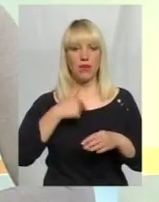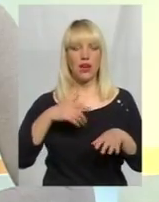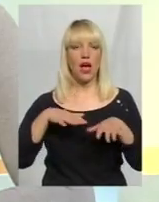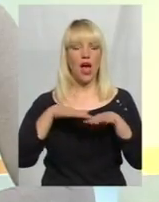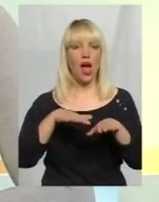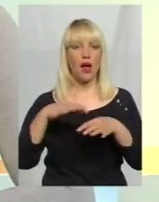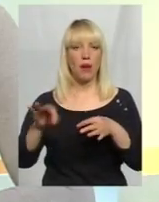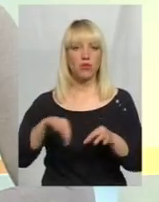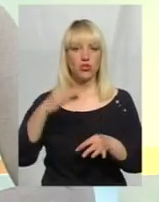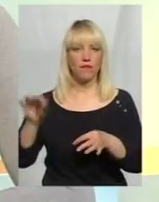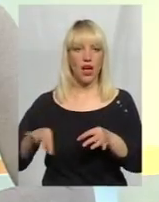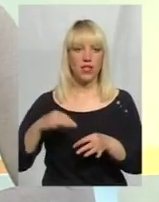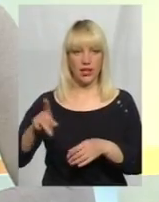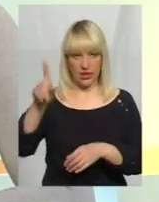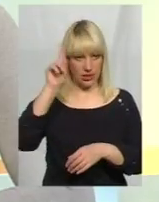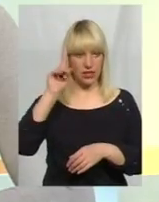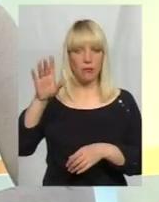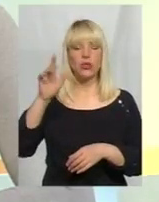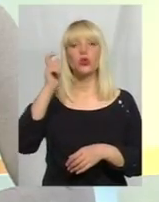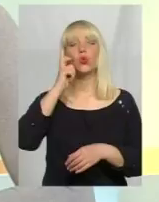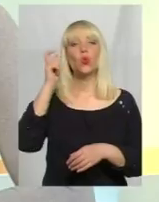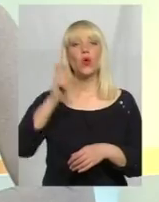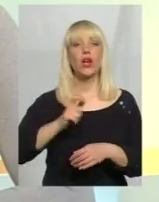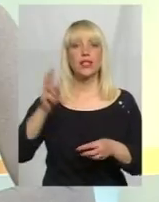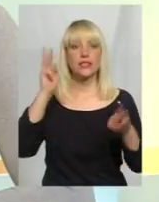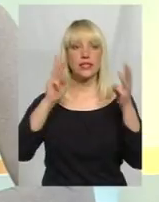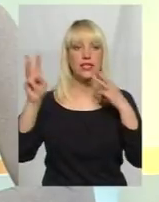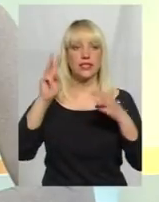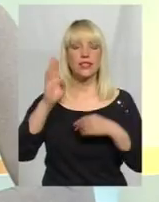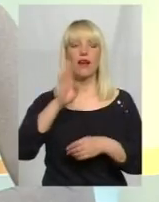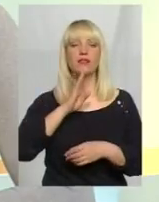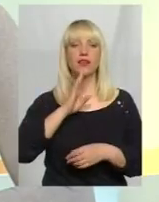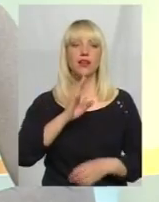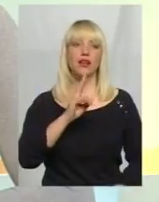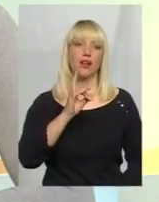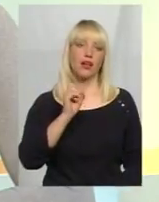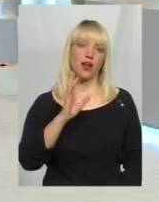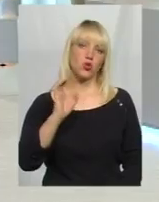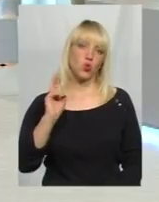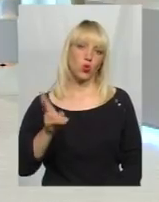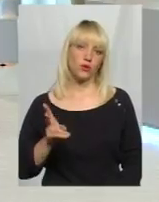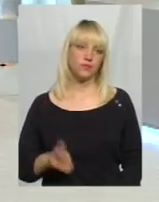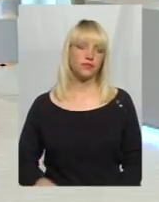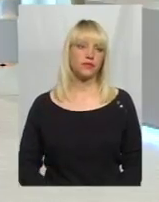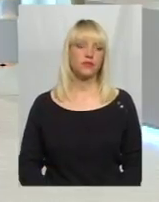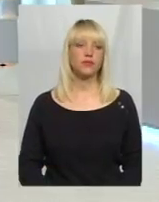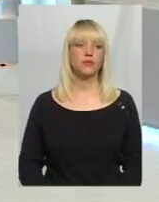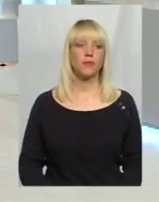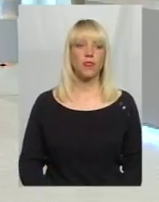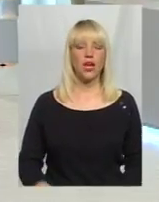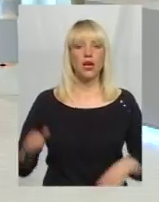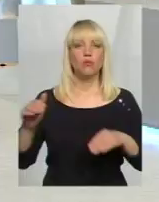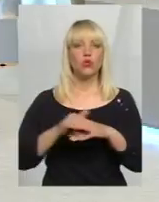обшивает знаменитый украинский дизайнер. Это наша Елена Краснюк. Пані Наталі, а скажіть, будь